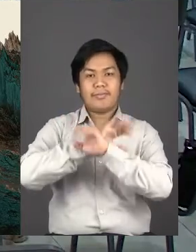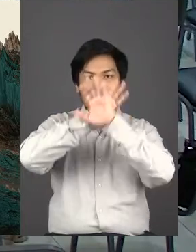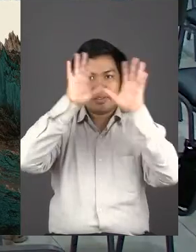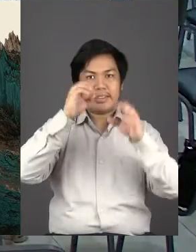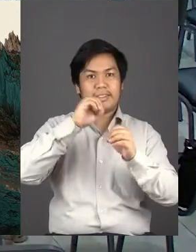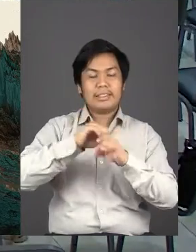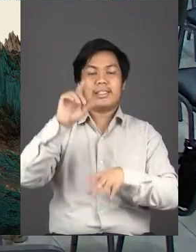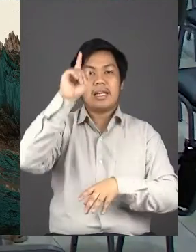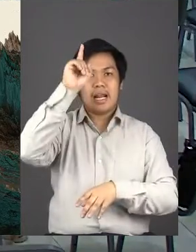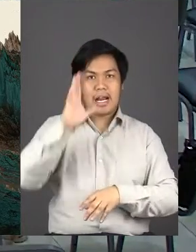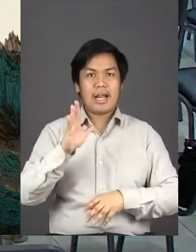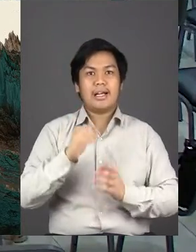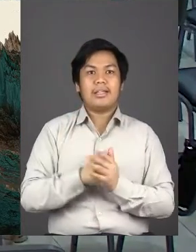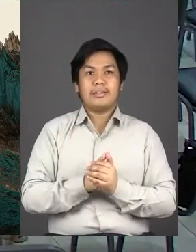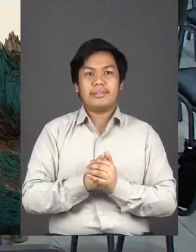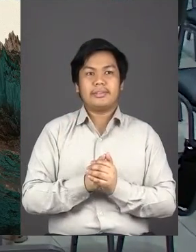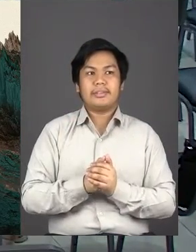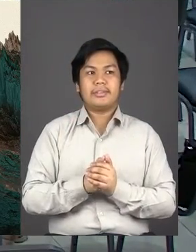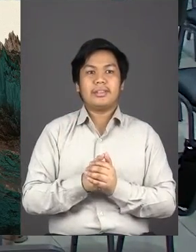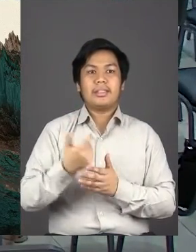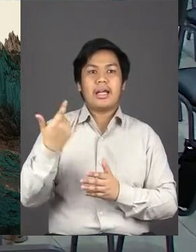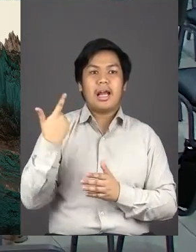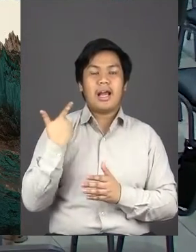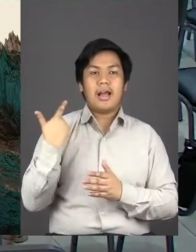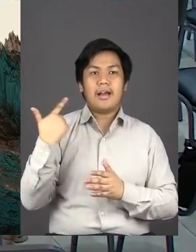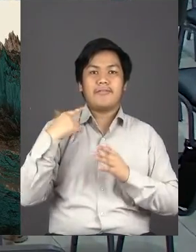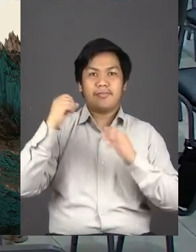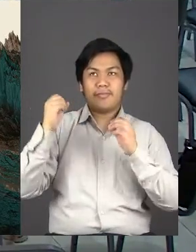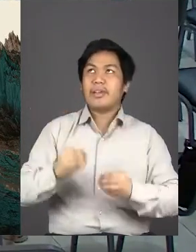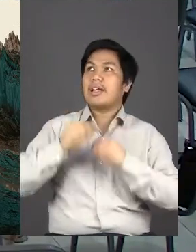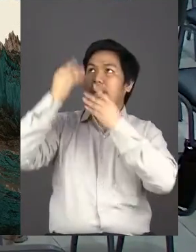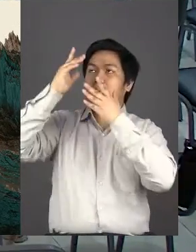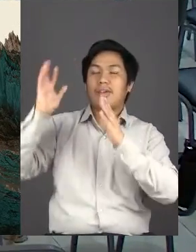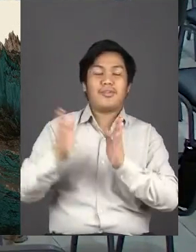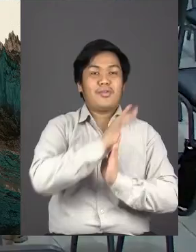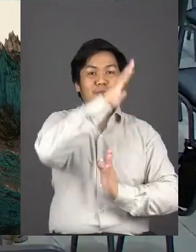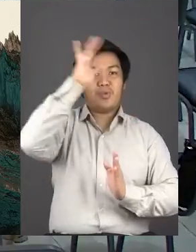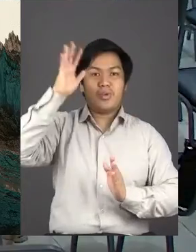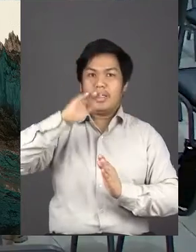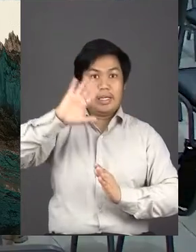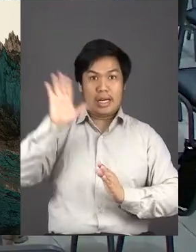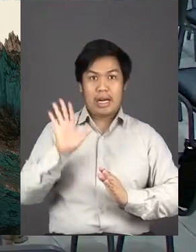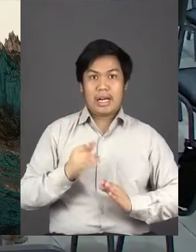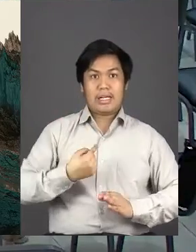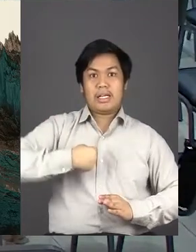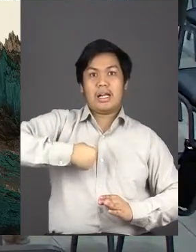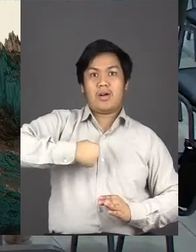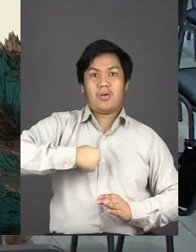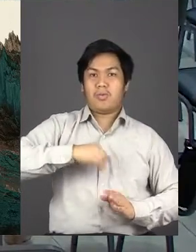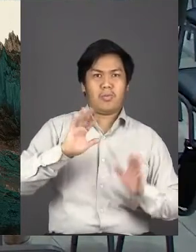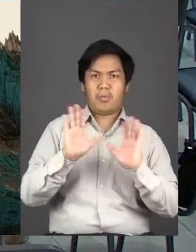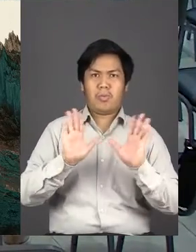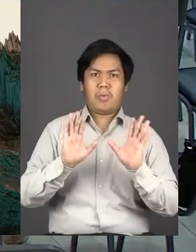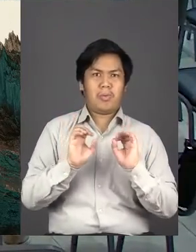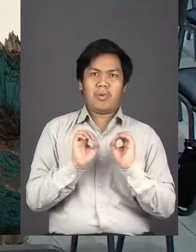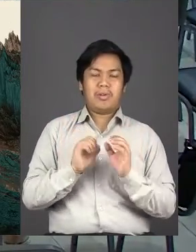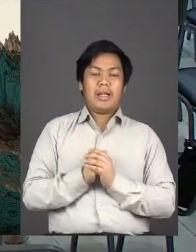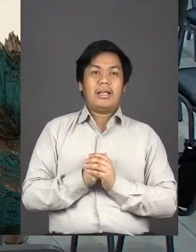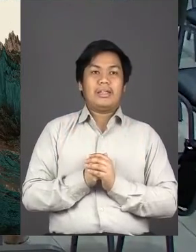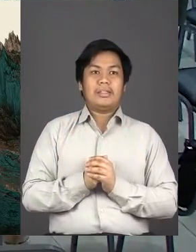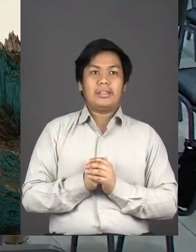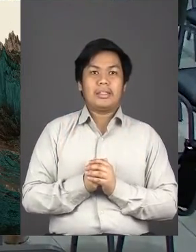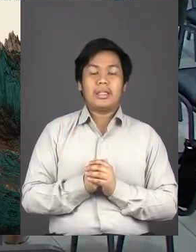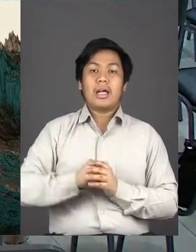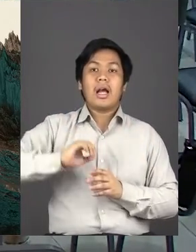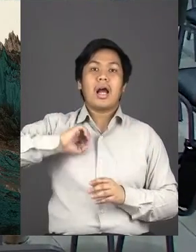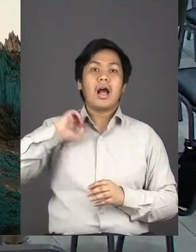atin at siyang nabibigyan ng kaluwalhatian, hindi po tayo. nakikita ng ating mga kasama na hindi pa